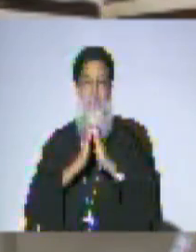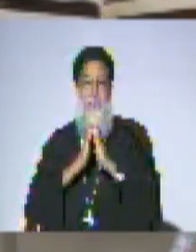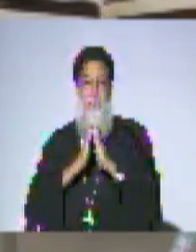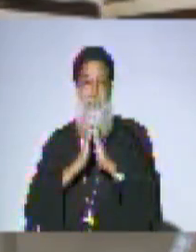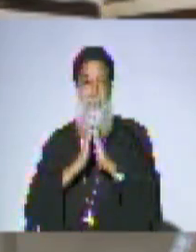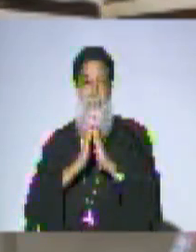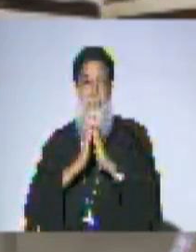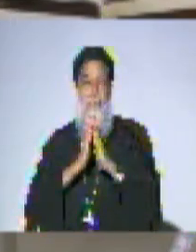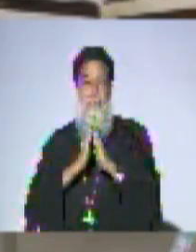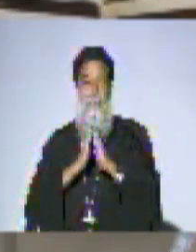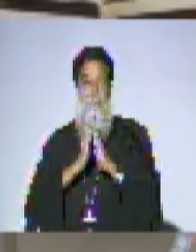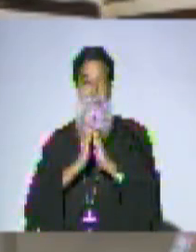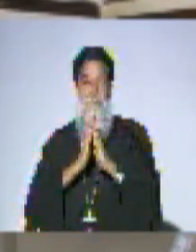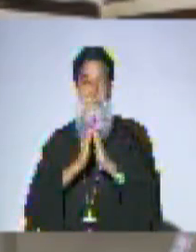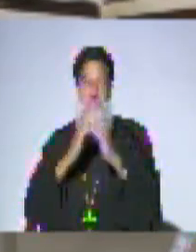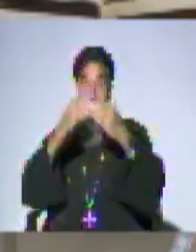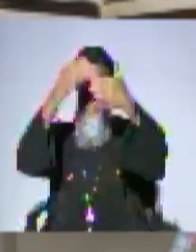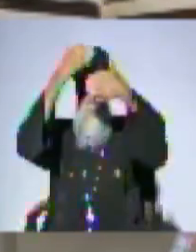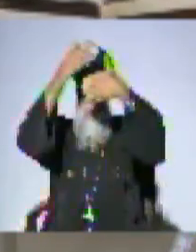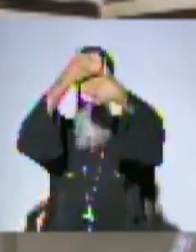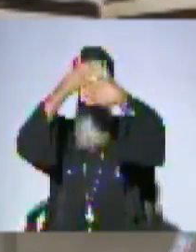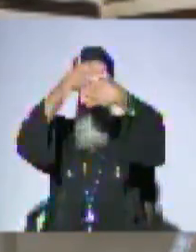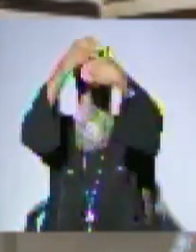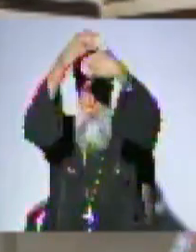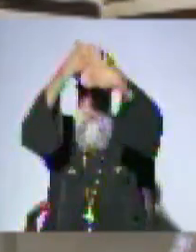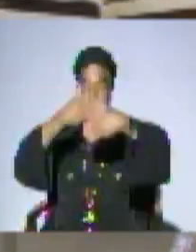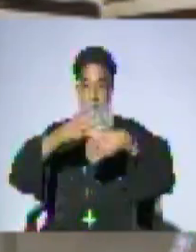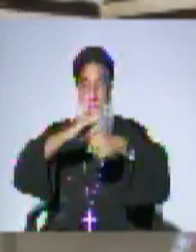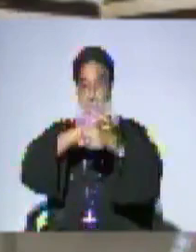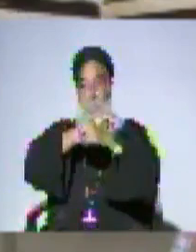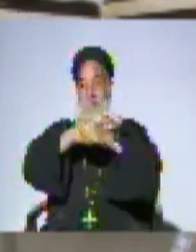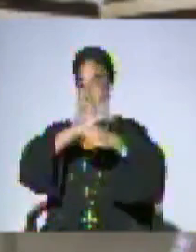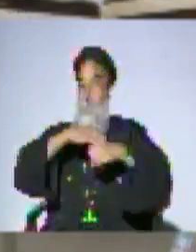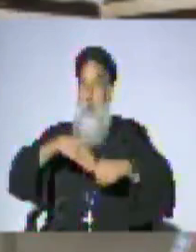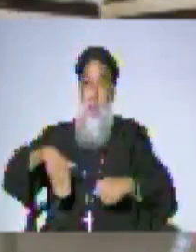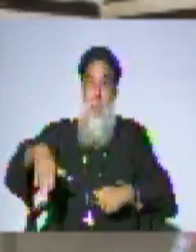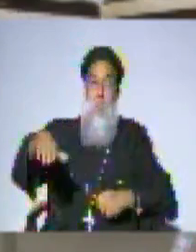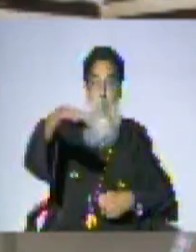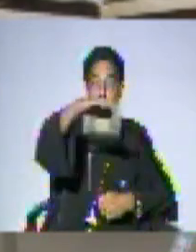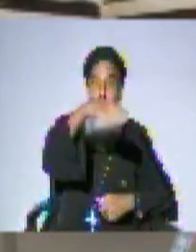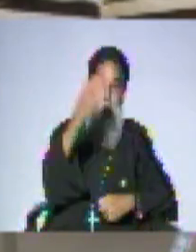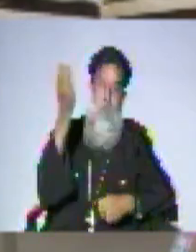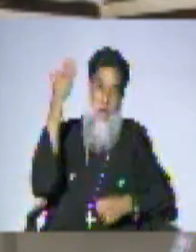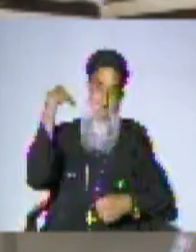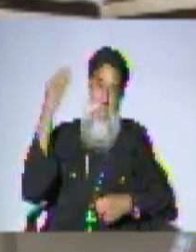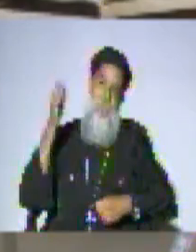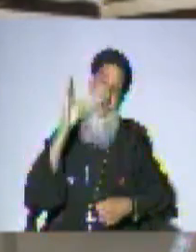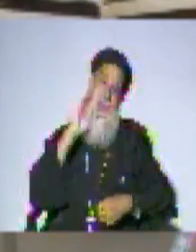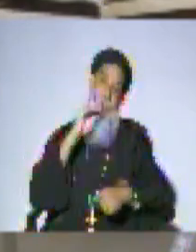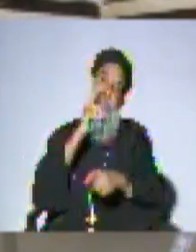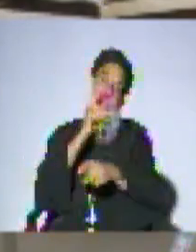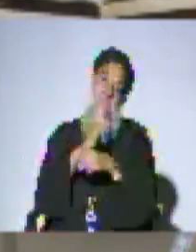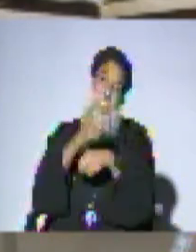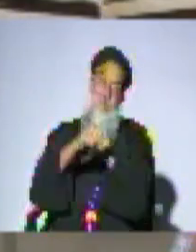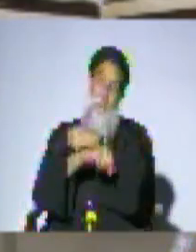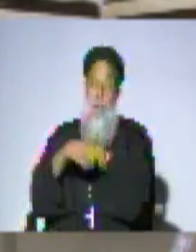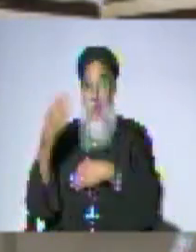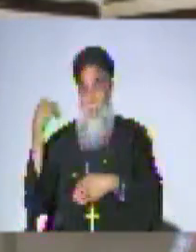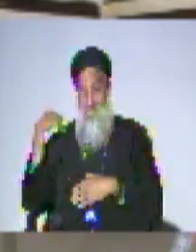صلاة الحجاب قدام باب الهيكل اللي احنا خدناها المرة اللي فاتت،